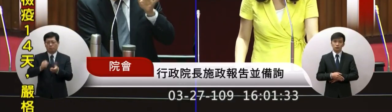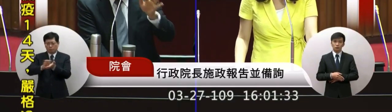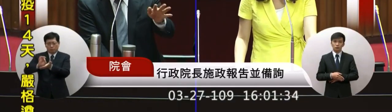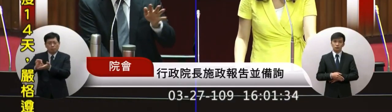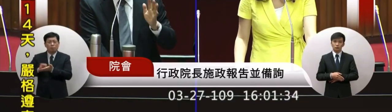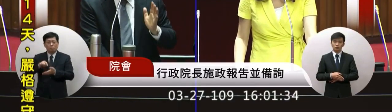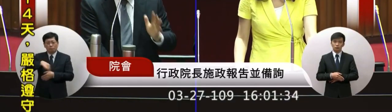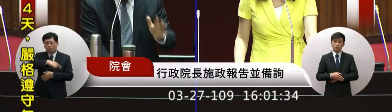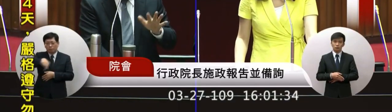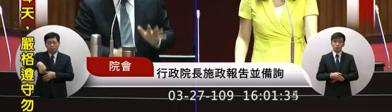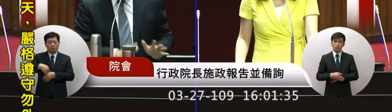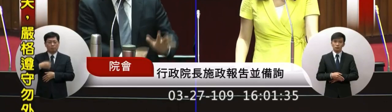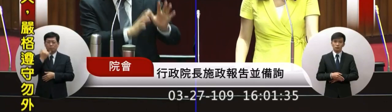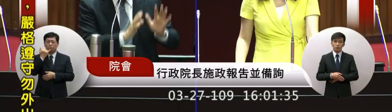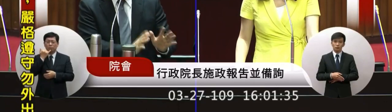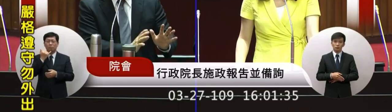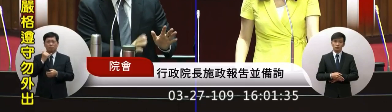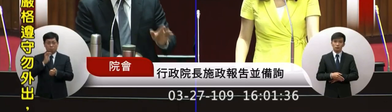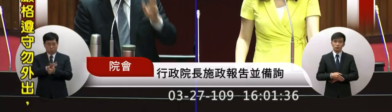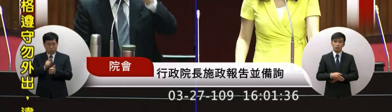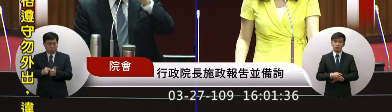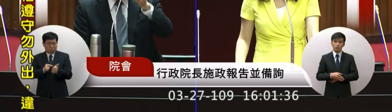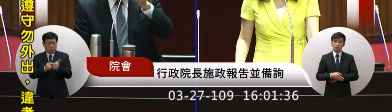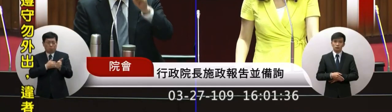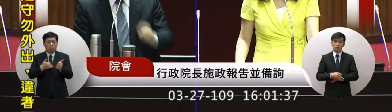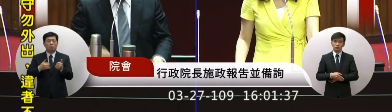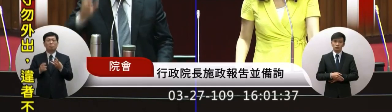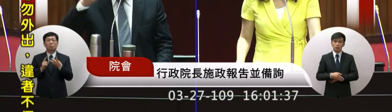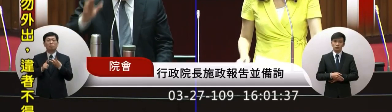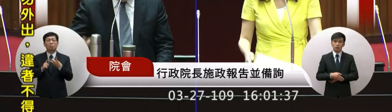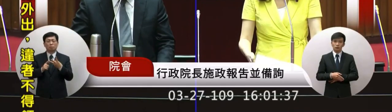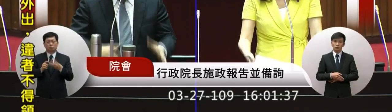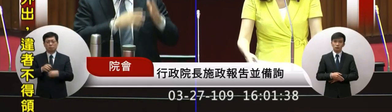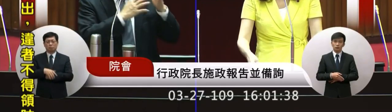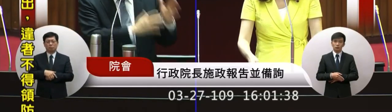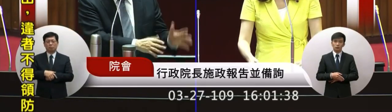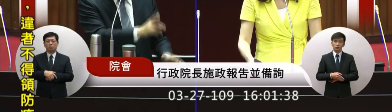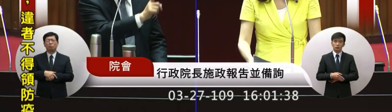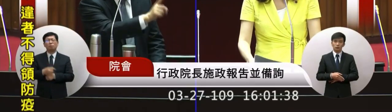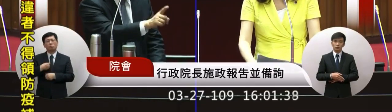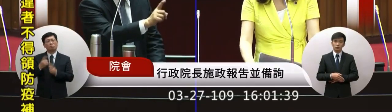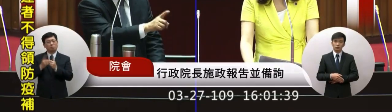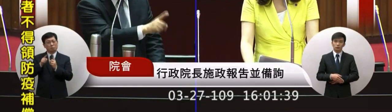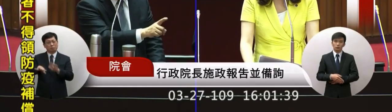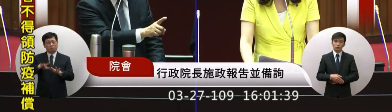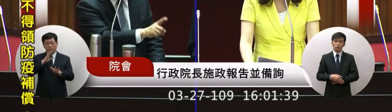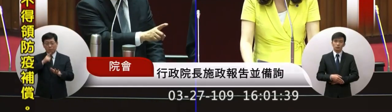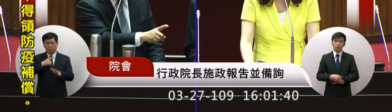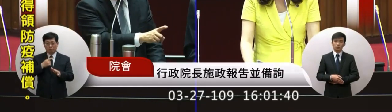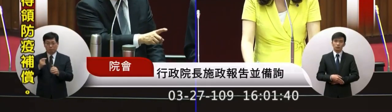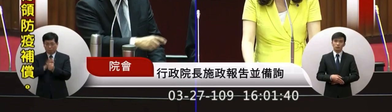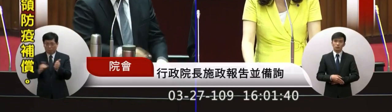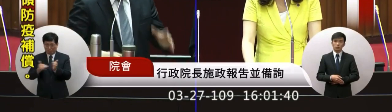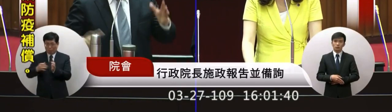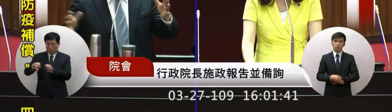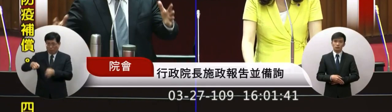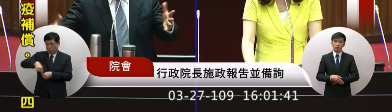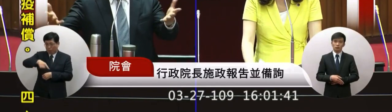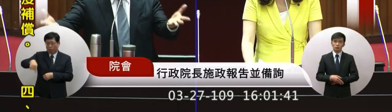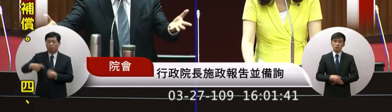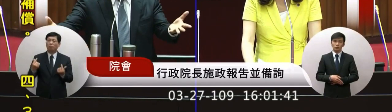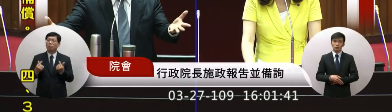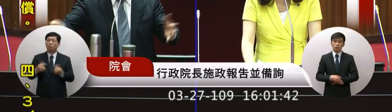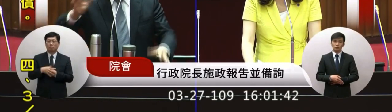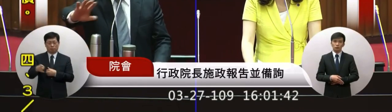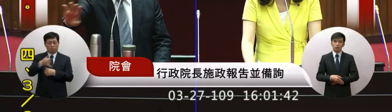出，这一些让这个能够动起来。第三，我们对于现在受冲击的产业，比